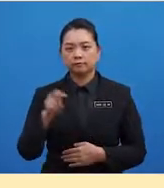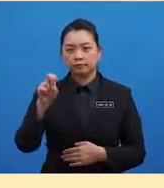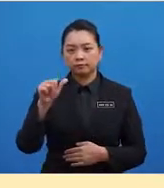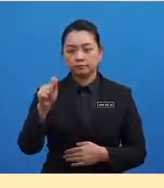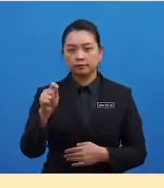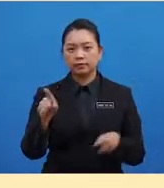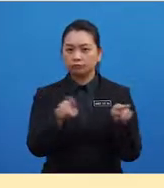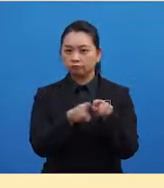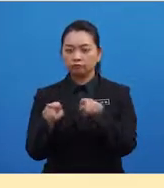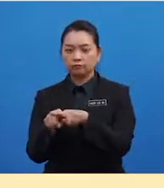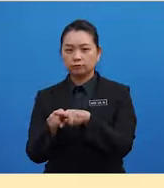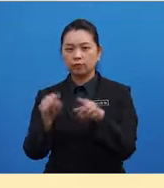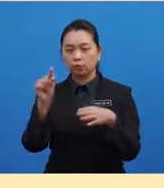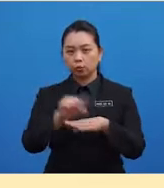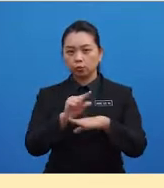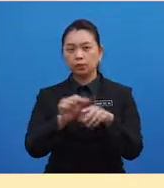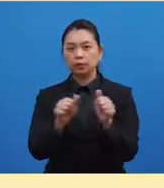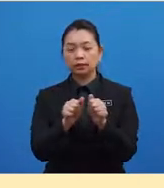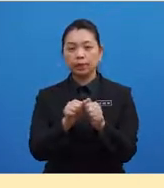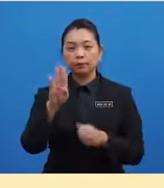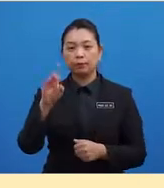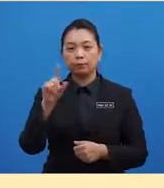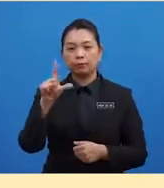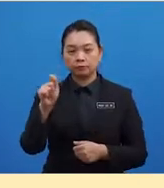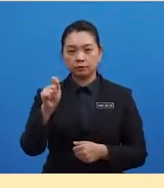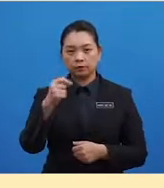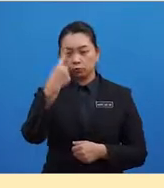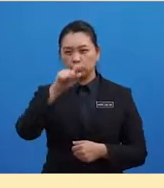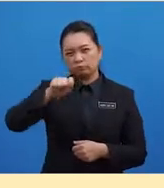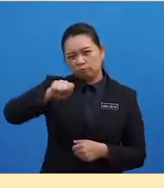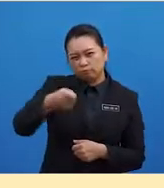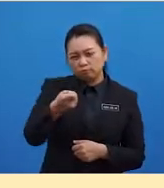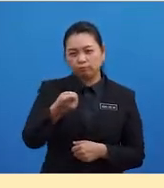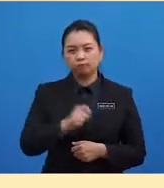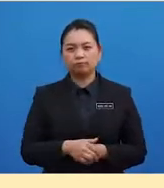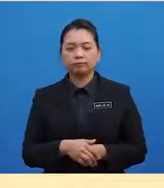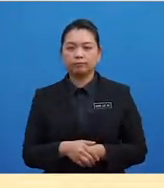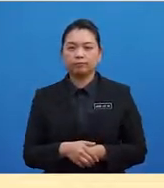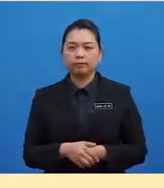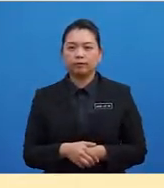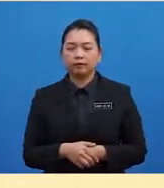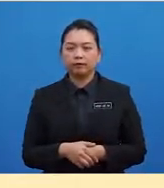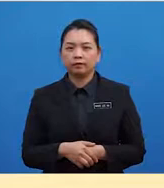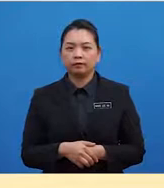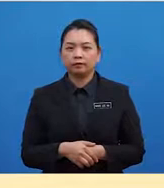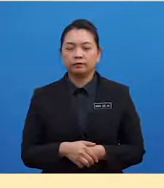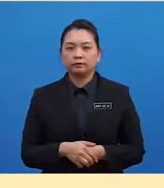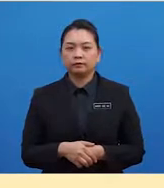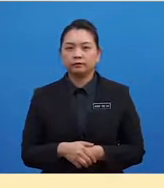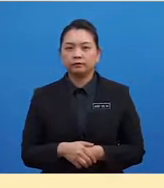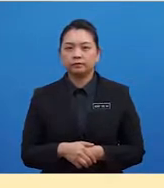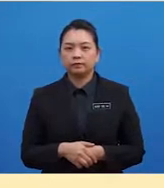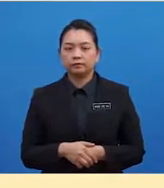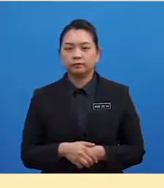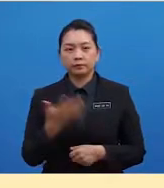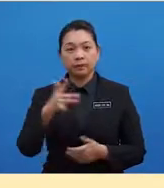juga digunakan bersama bolt untuk mengikat atau mengetatkan dua sambungan. Seterusnya ialah